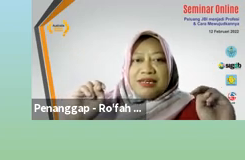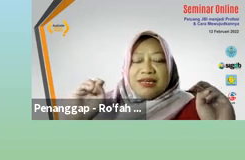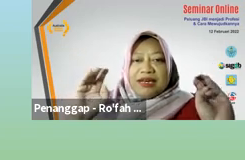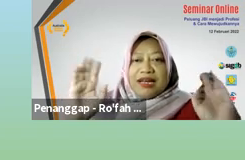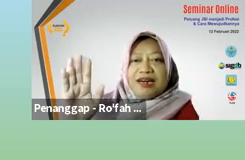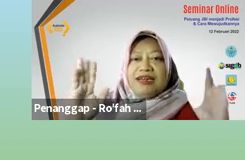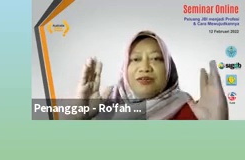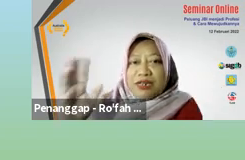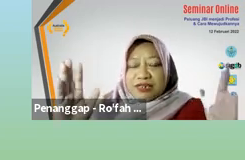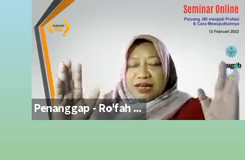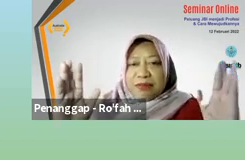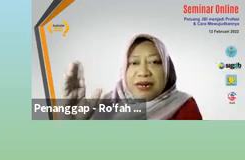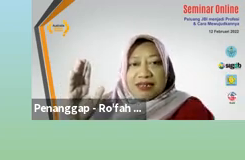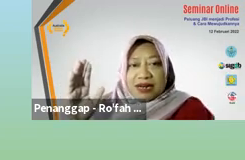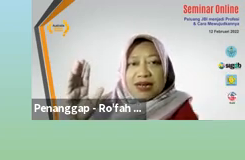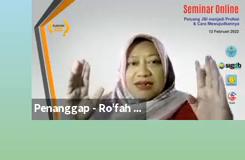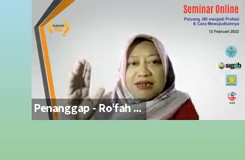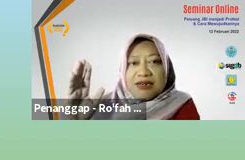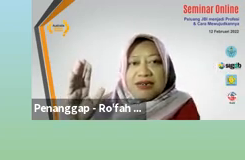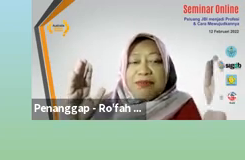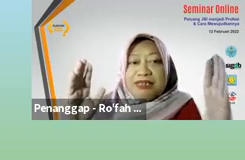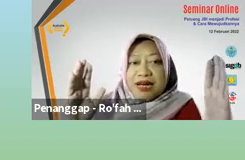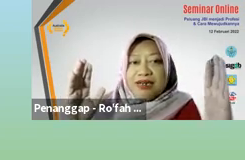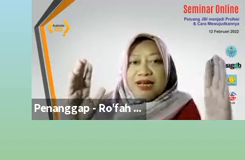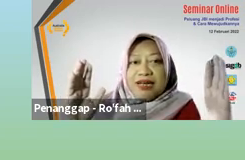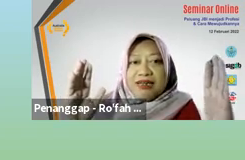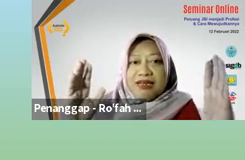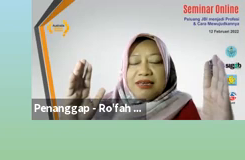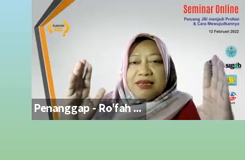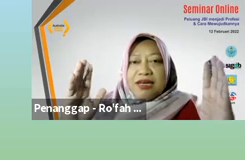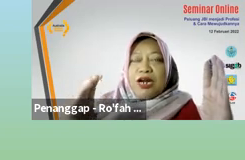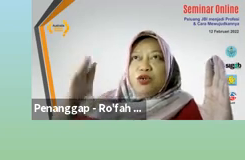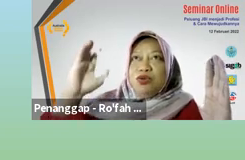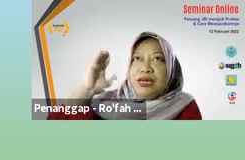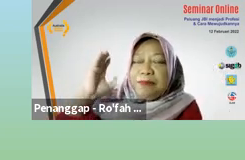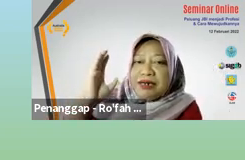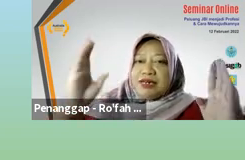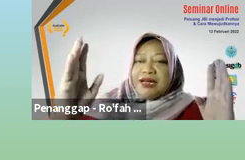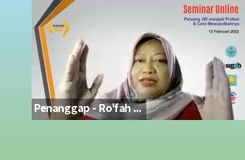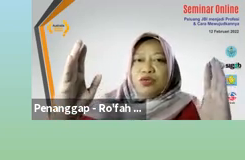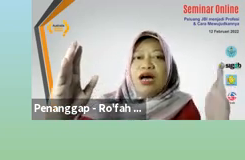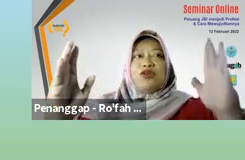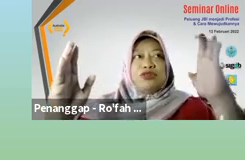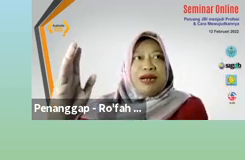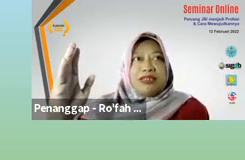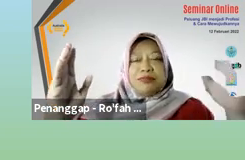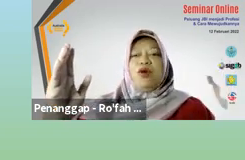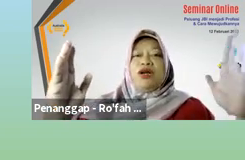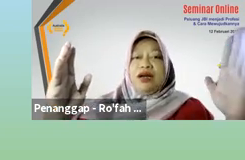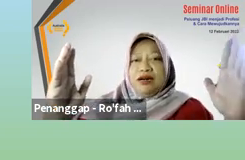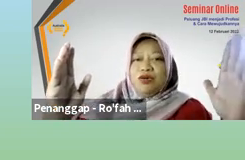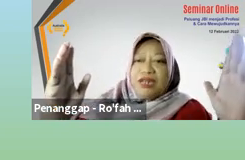tadi karena di Indonesia berdasarkan kebijakan kkni dunia pendidikan itu harus